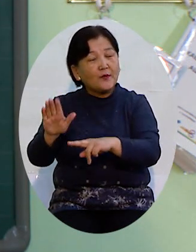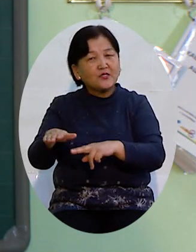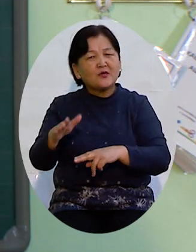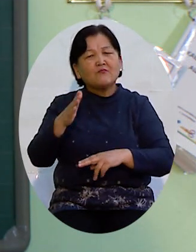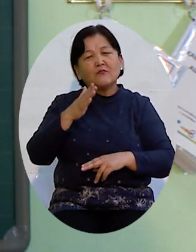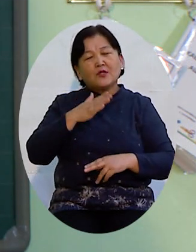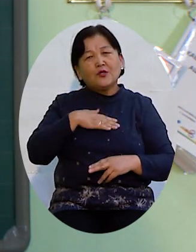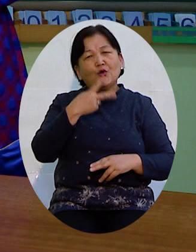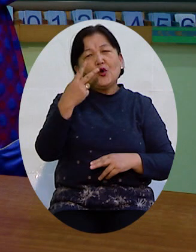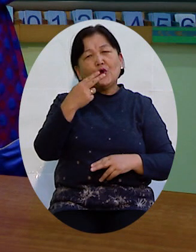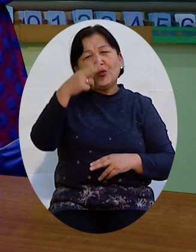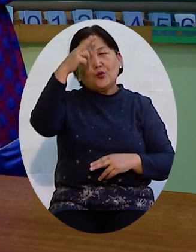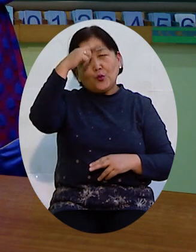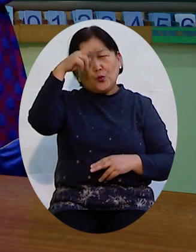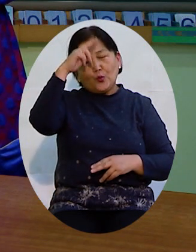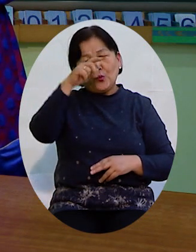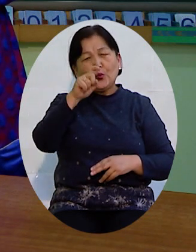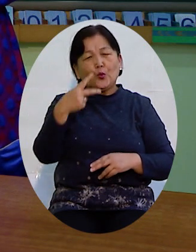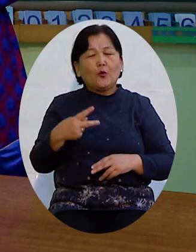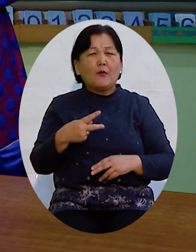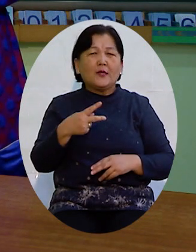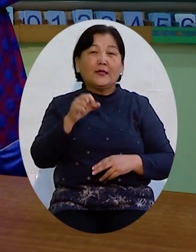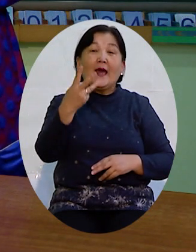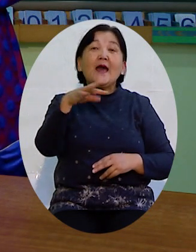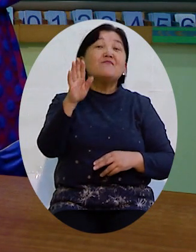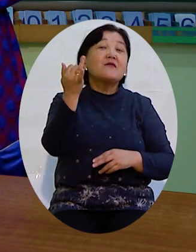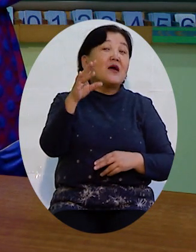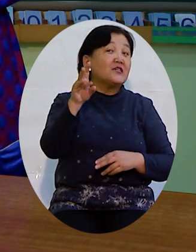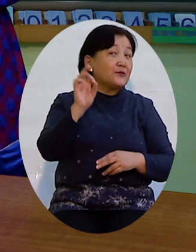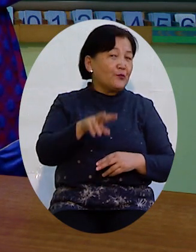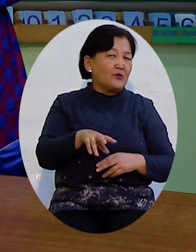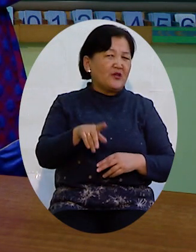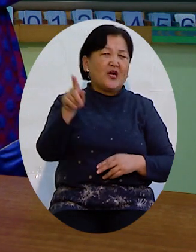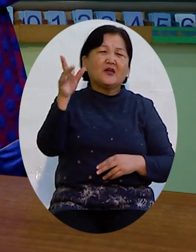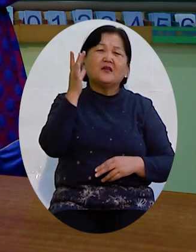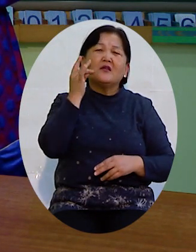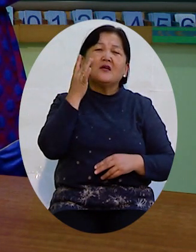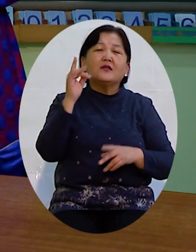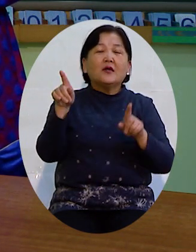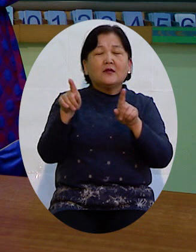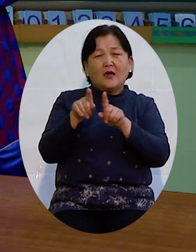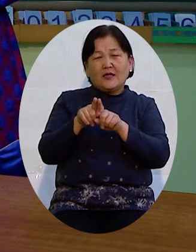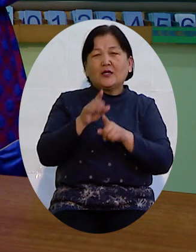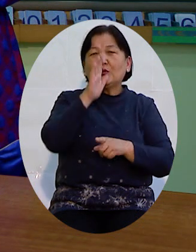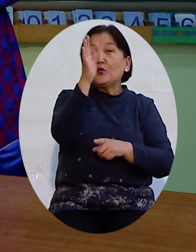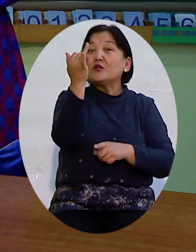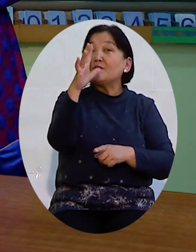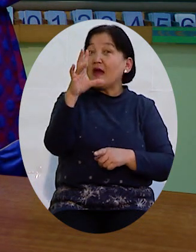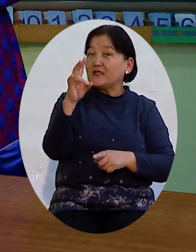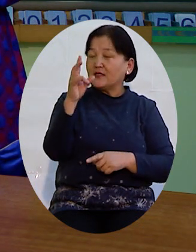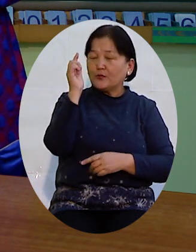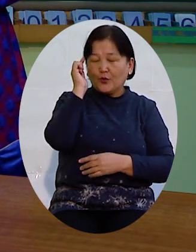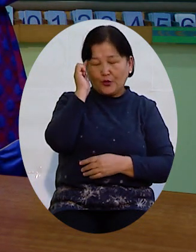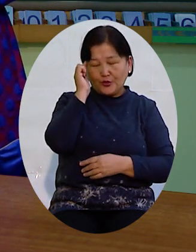Нэг настай дүү эмэгтэй. Миний үр хүүхэд өдөд амьд сэрүүн байсан бол яг ингээд дуулж байх байсан даа гэд нулимс